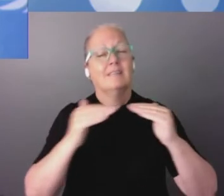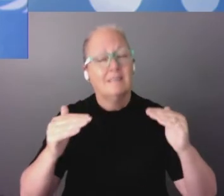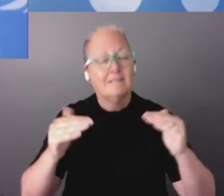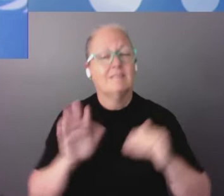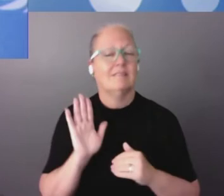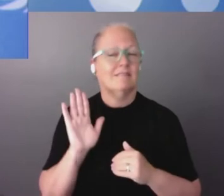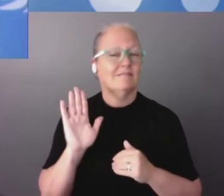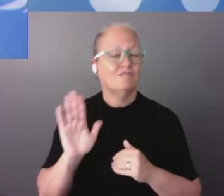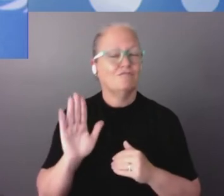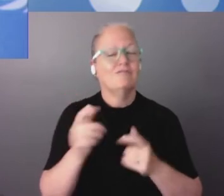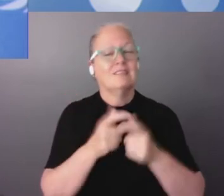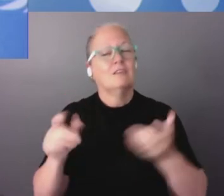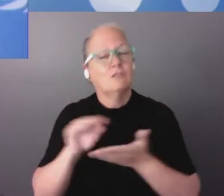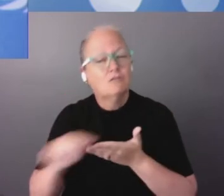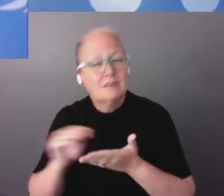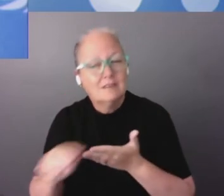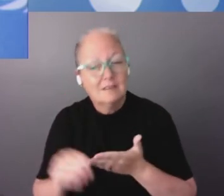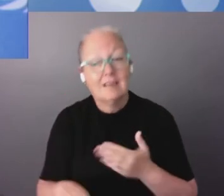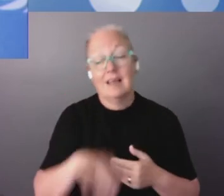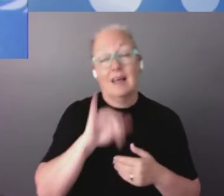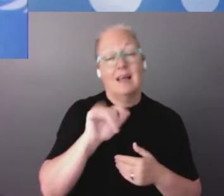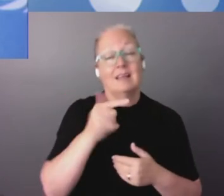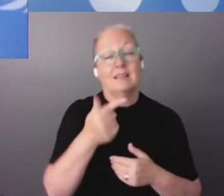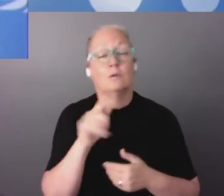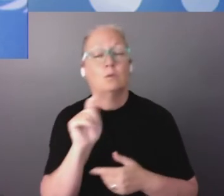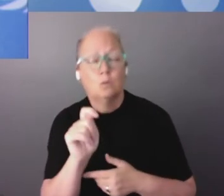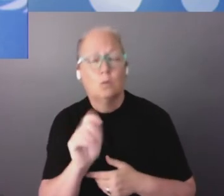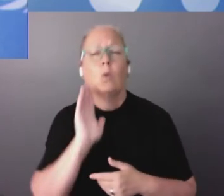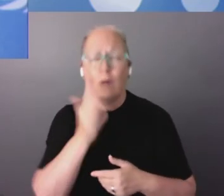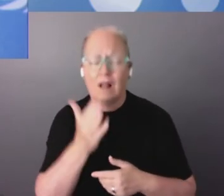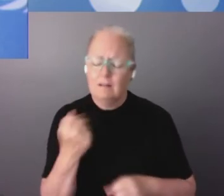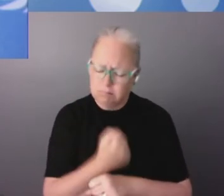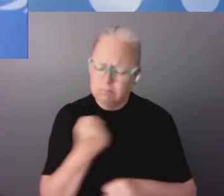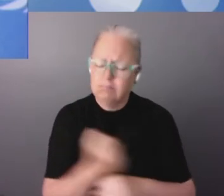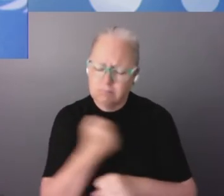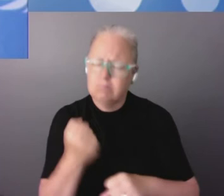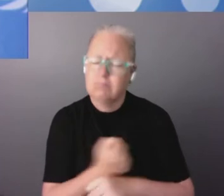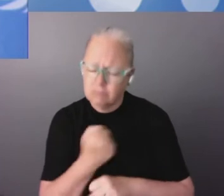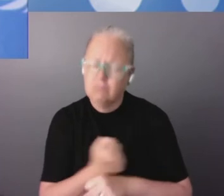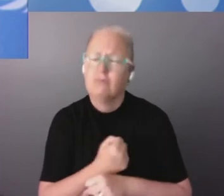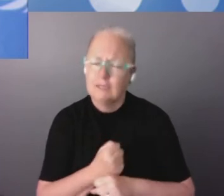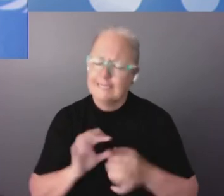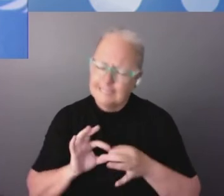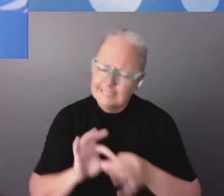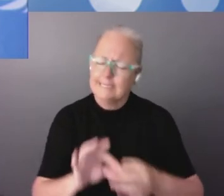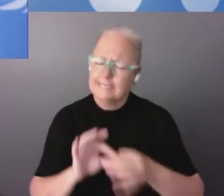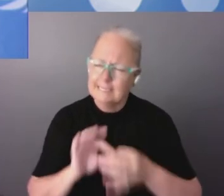Et avec grande impatience, nous attendons les conclusions qui seront faites